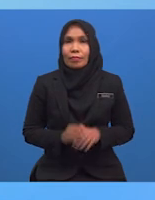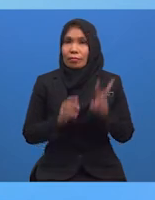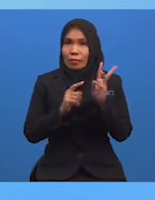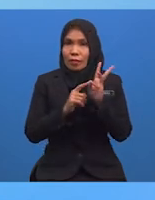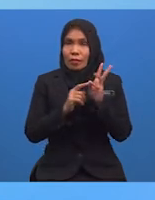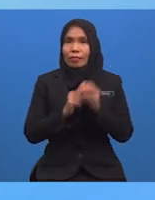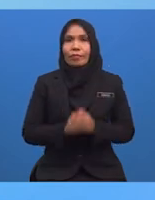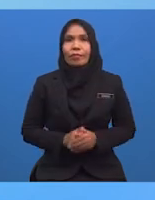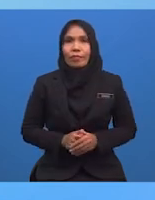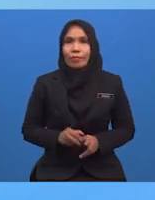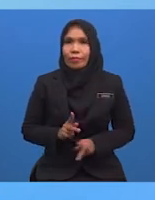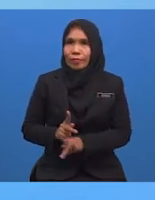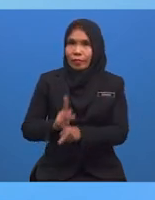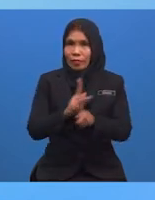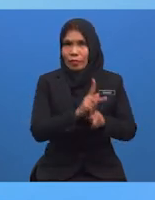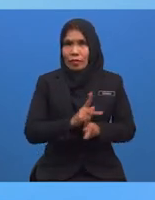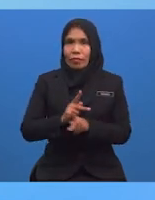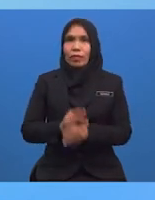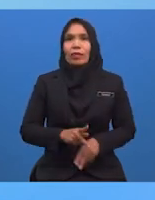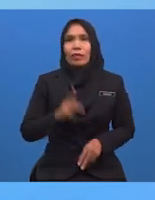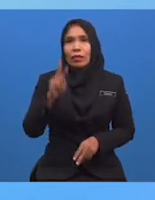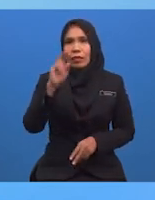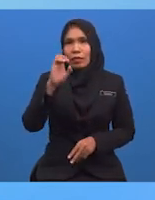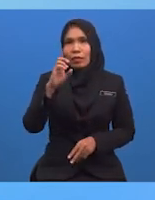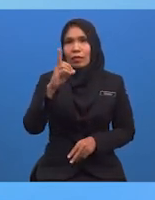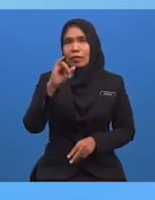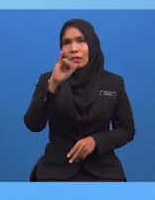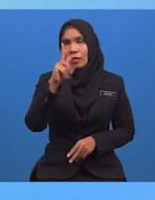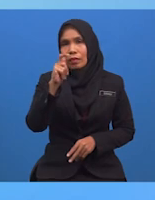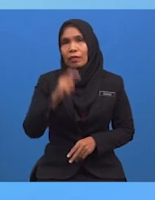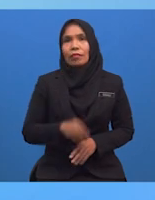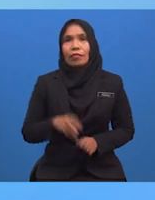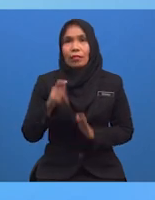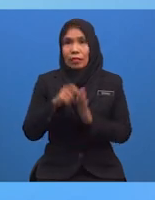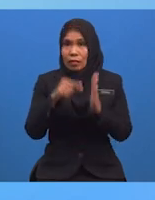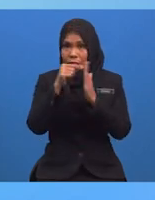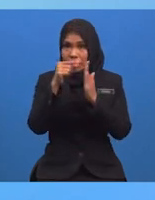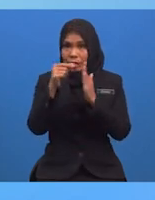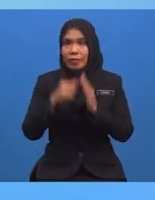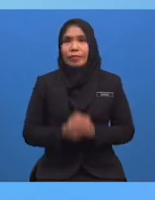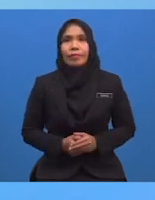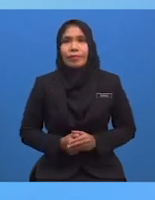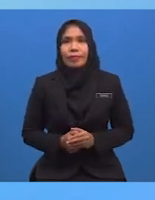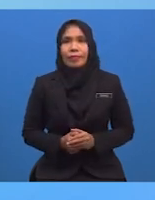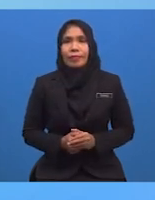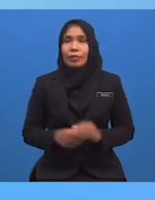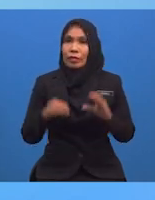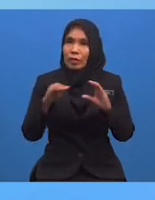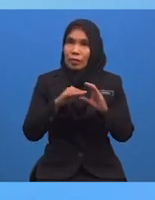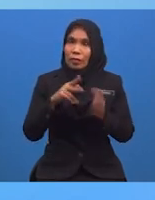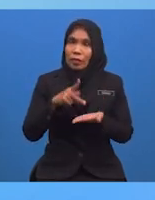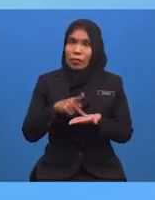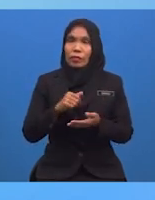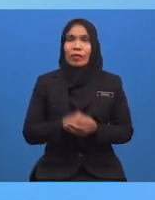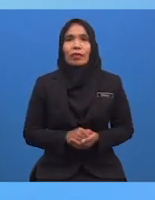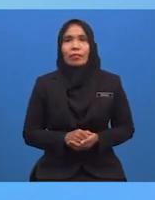Keenam, kawalan kredit terpilih pula bermaksud Bank Pusat akan menaikkan bayaran